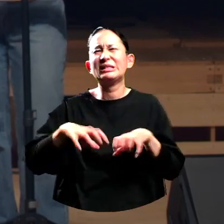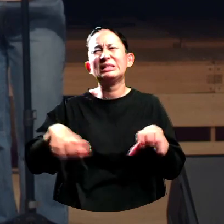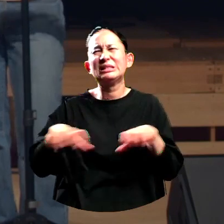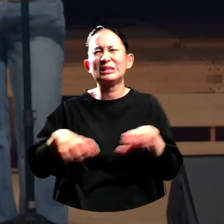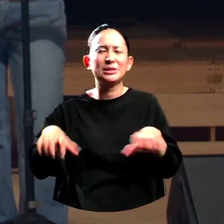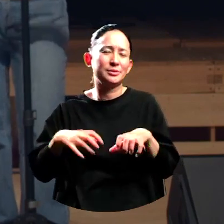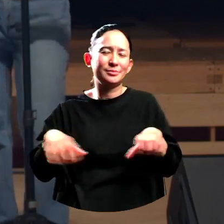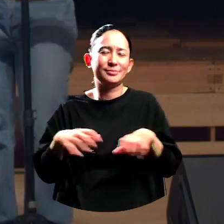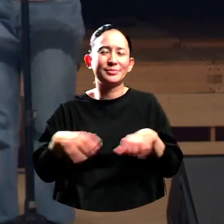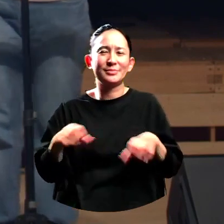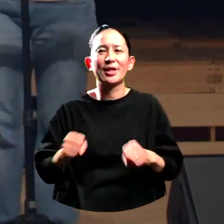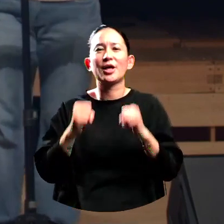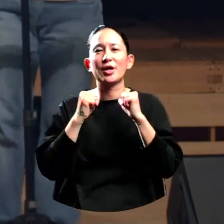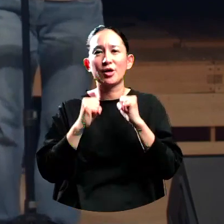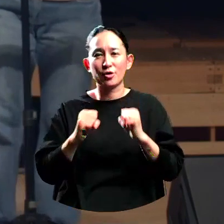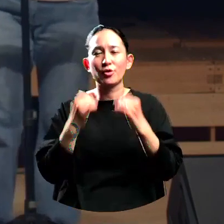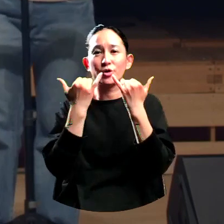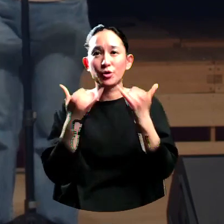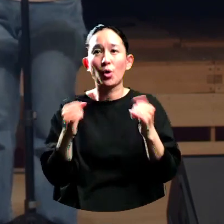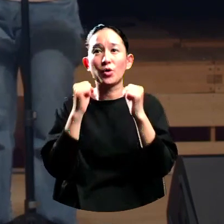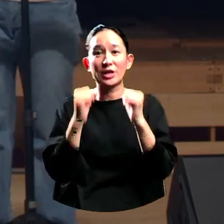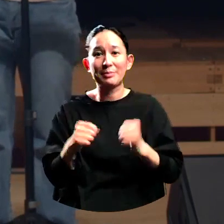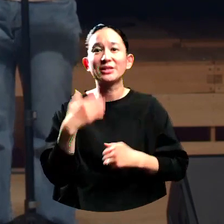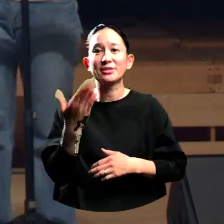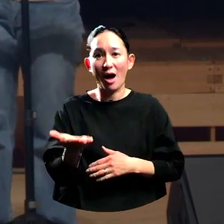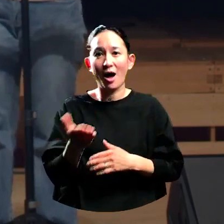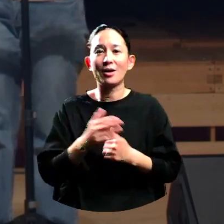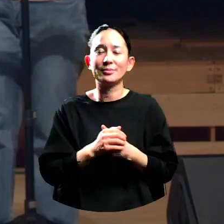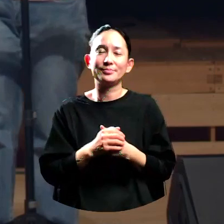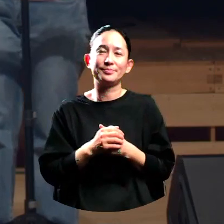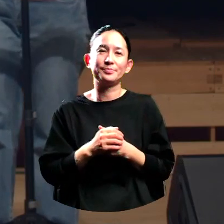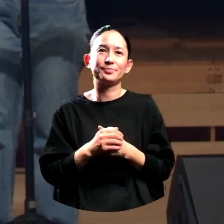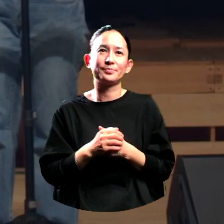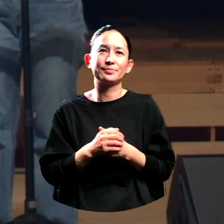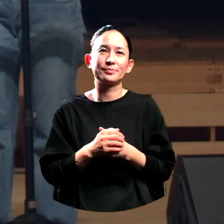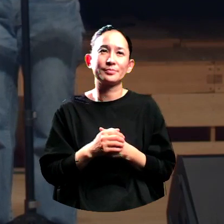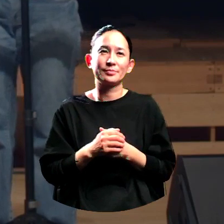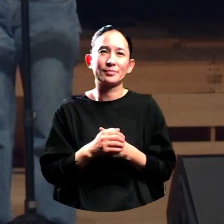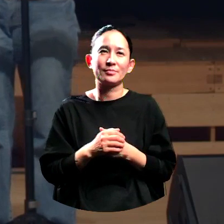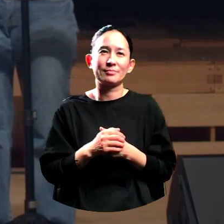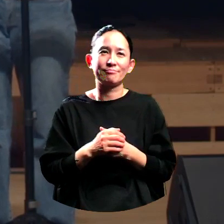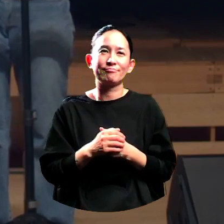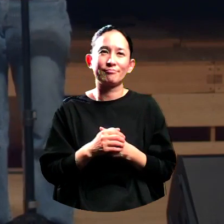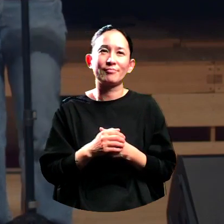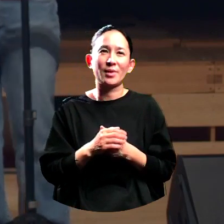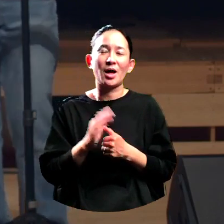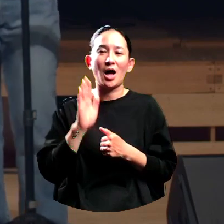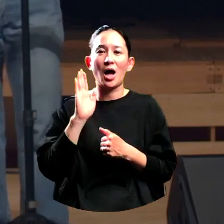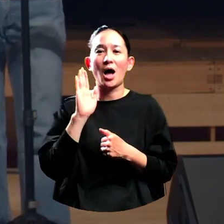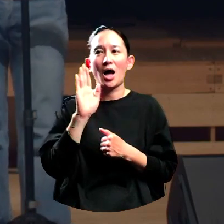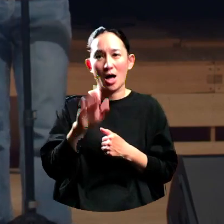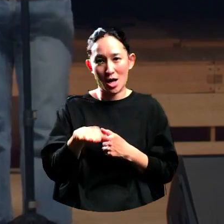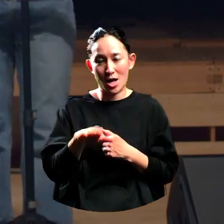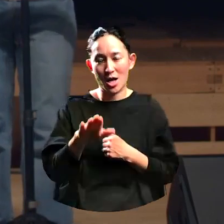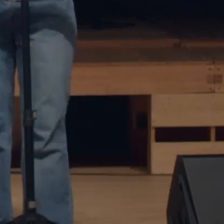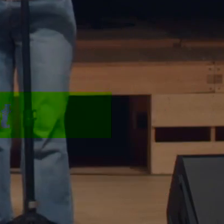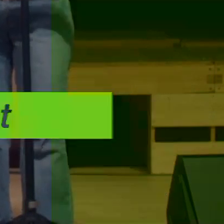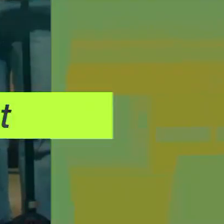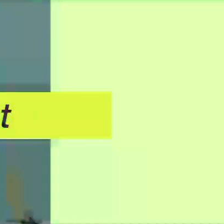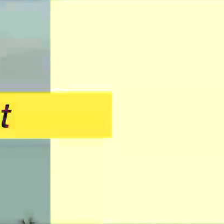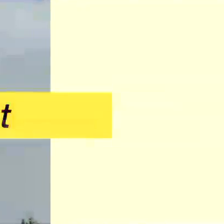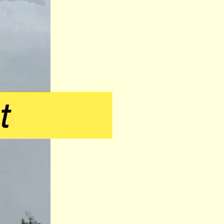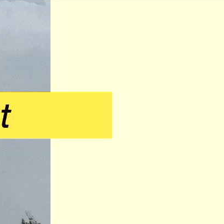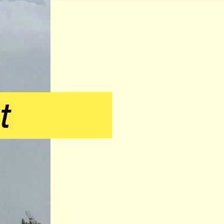か? Yeah, I think there's a lot of you, especially. Yeah, yeah, yeah. Well, coming up in Golden Week, there's going to be our Ohana Retreat